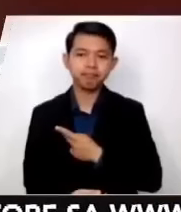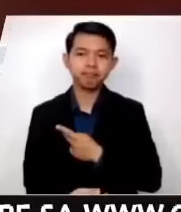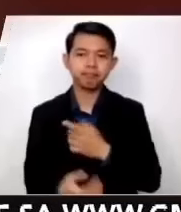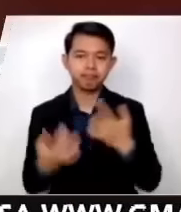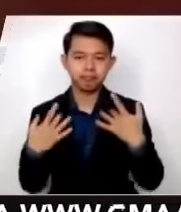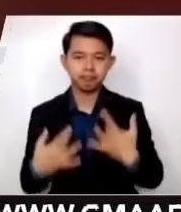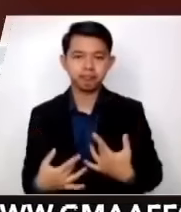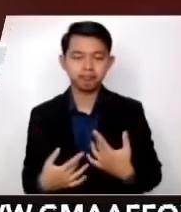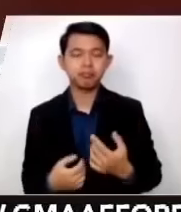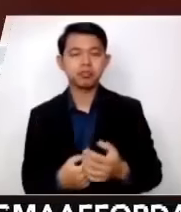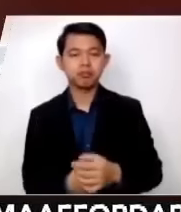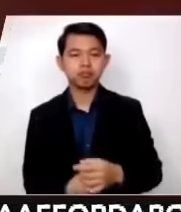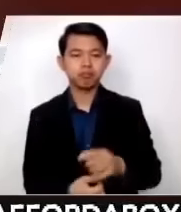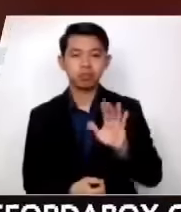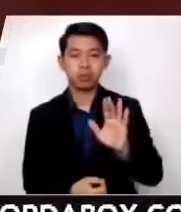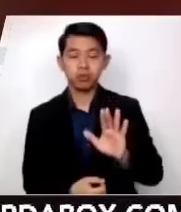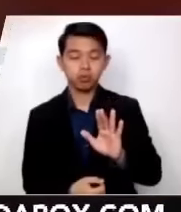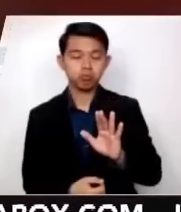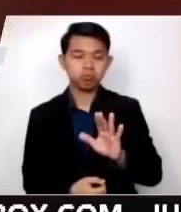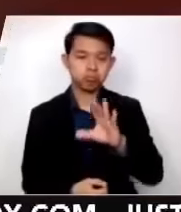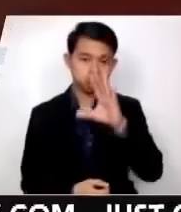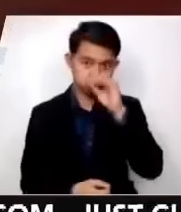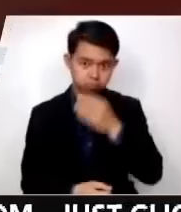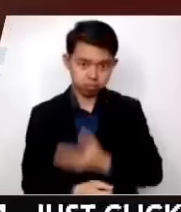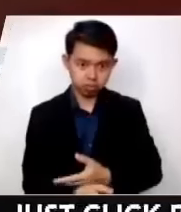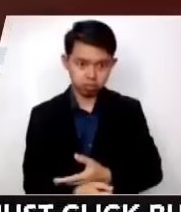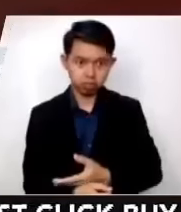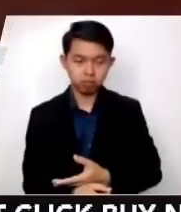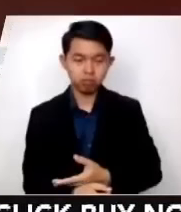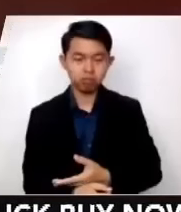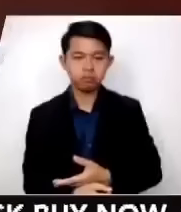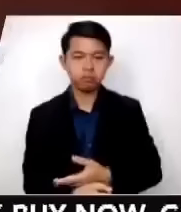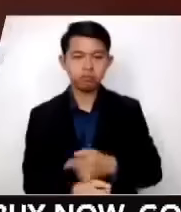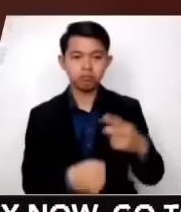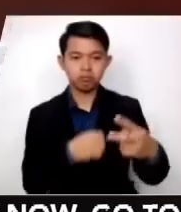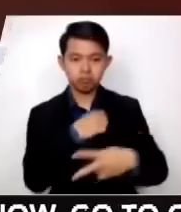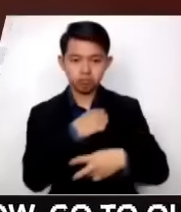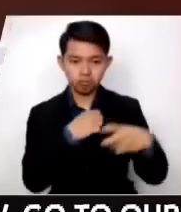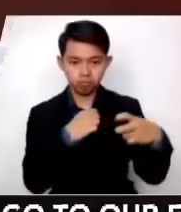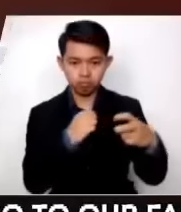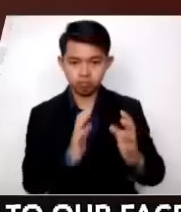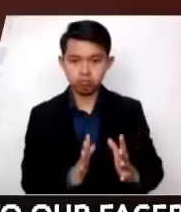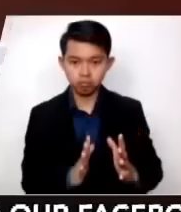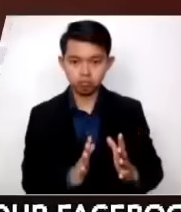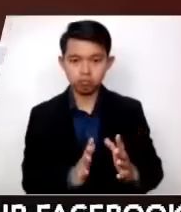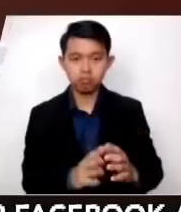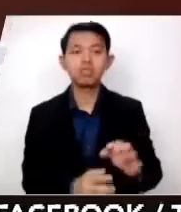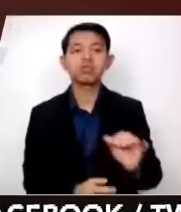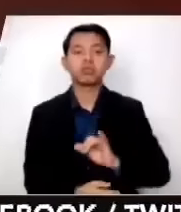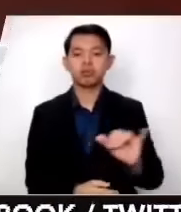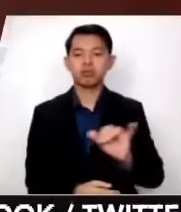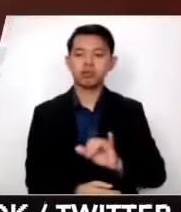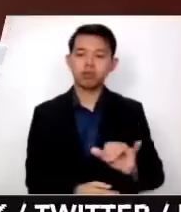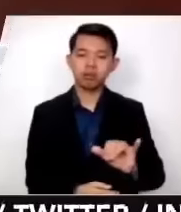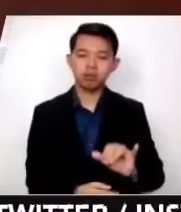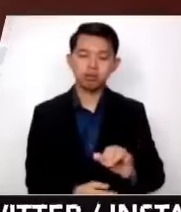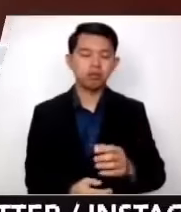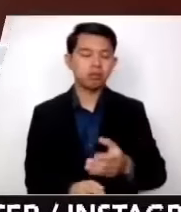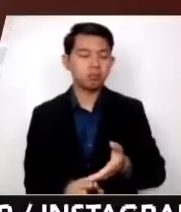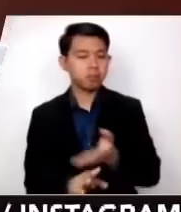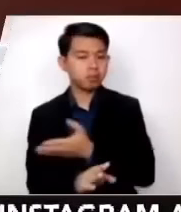ng anak mo na magnanakaw ganun pa rin naman kami tulad ng dati nung hindi pa siya nagkakapera nung